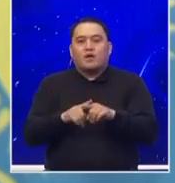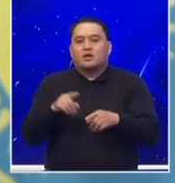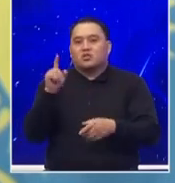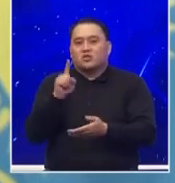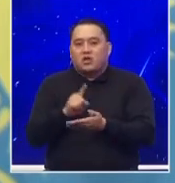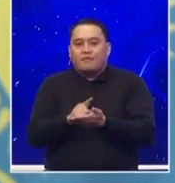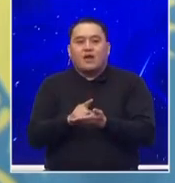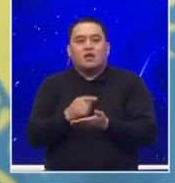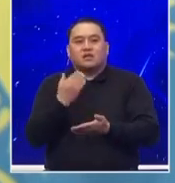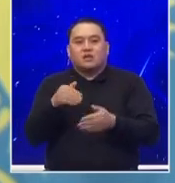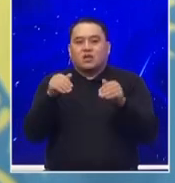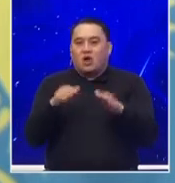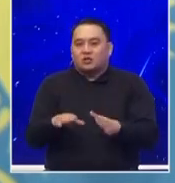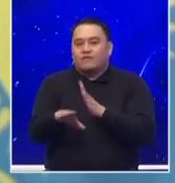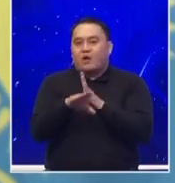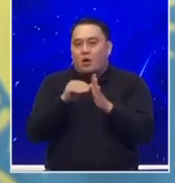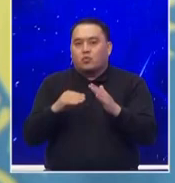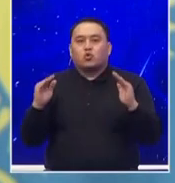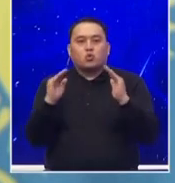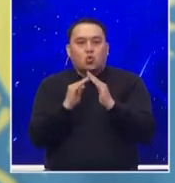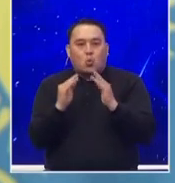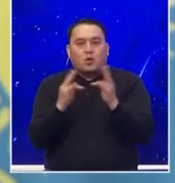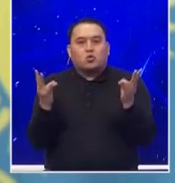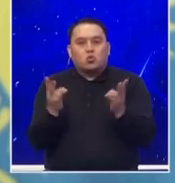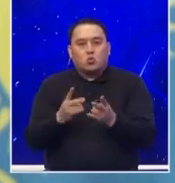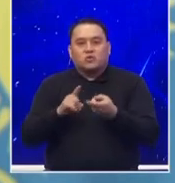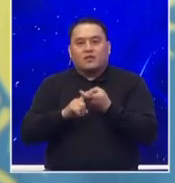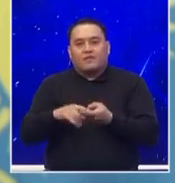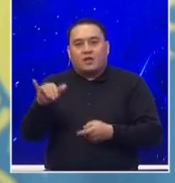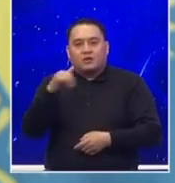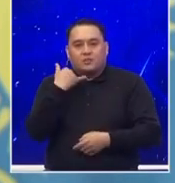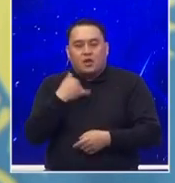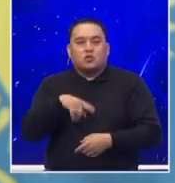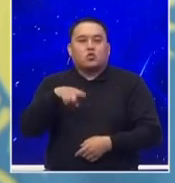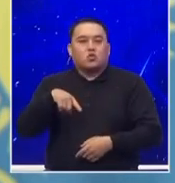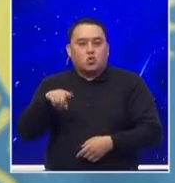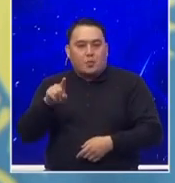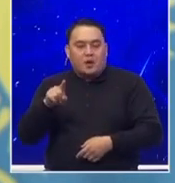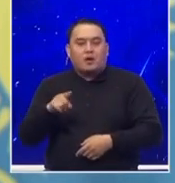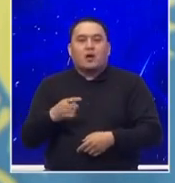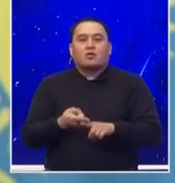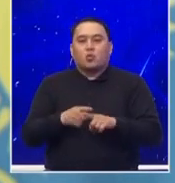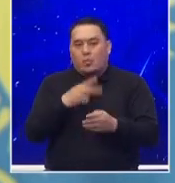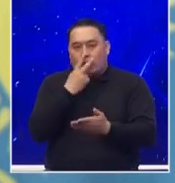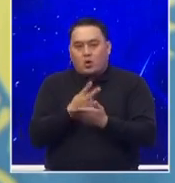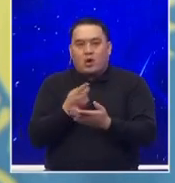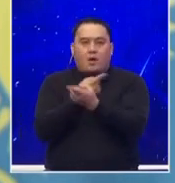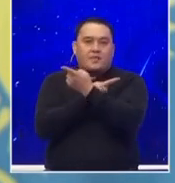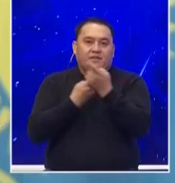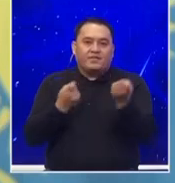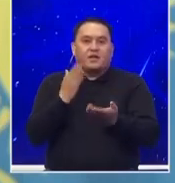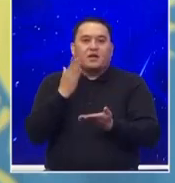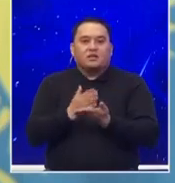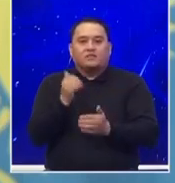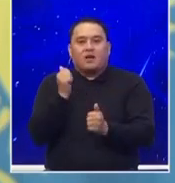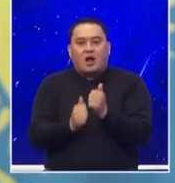режима. Избирателям, решившим голосовать на дому, нужно будет связаться с нами по номеру телефона, который указан в объявлениях, имеющихся